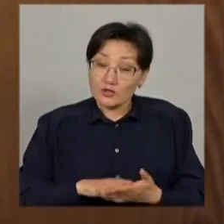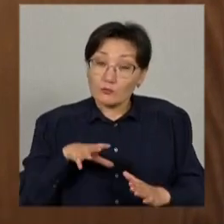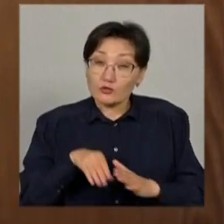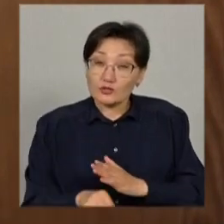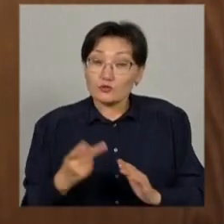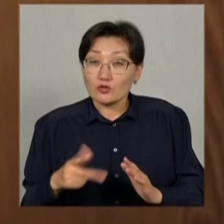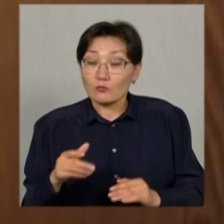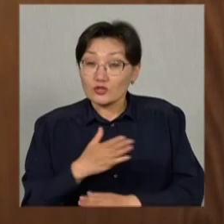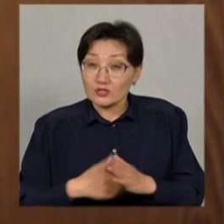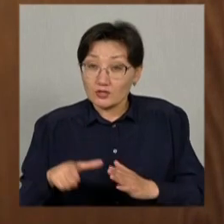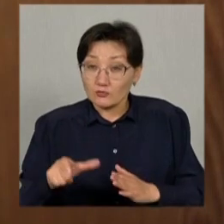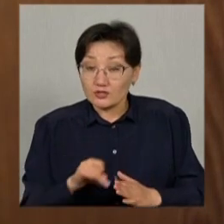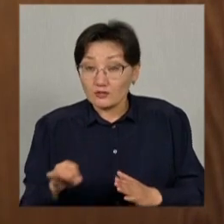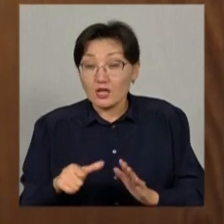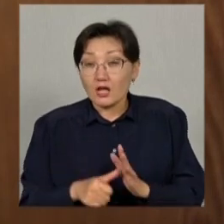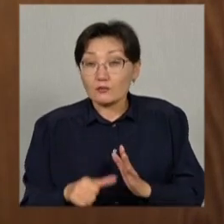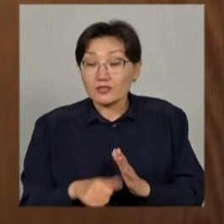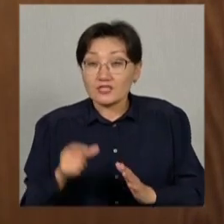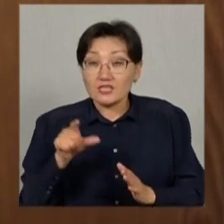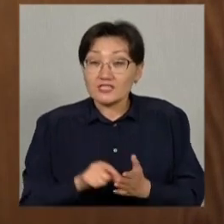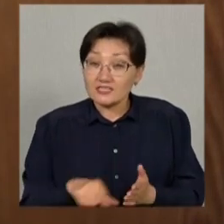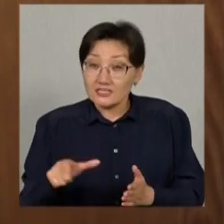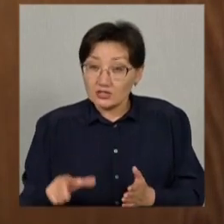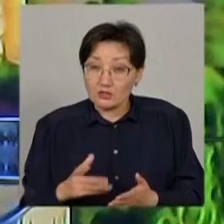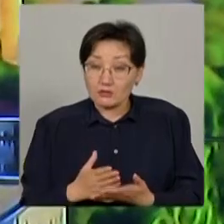ішінде 30 мүгедек және 60 зейнеткер бар.